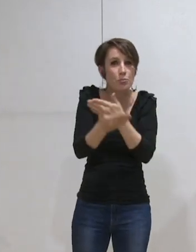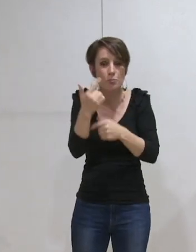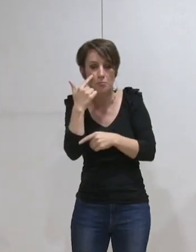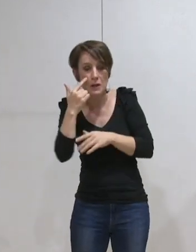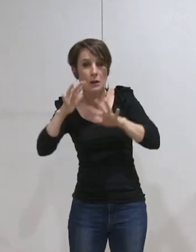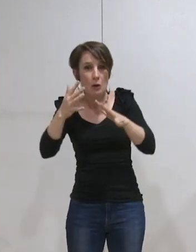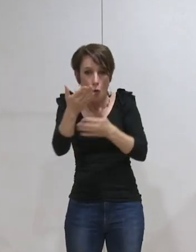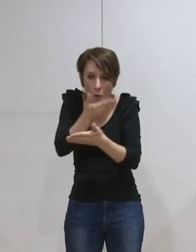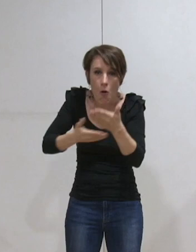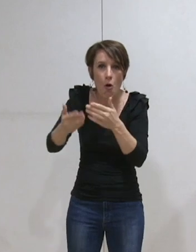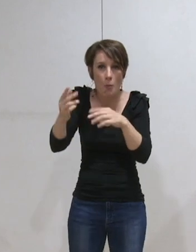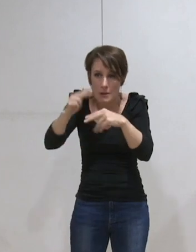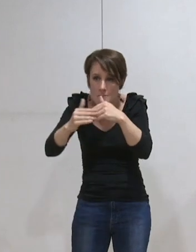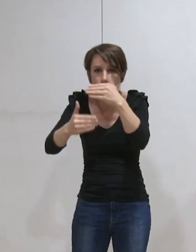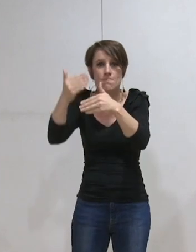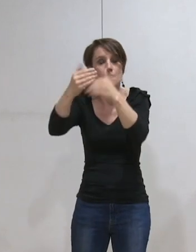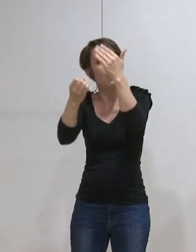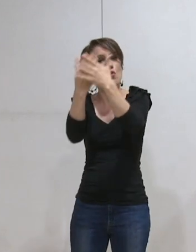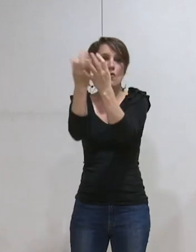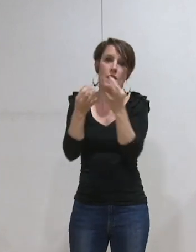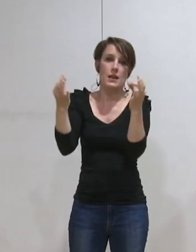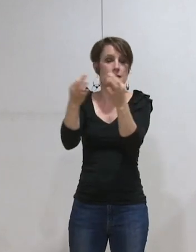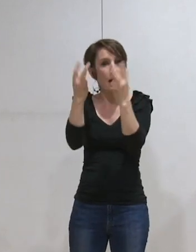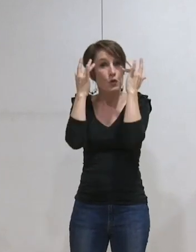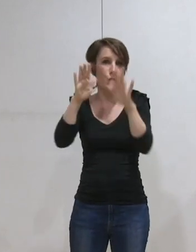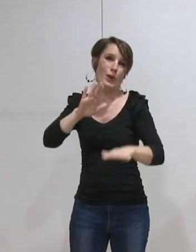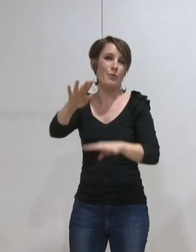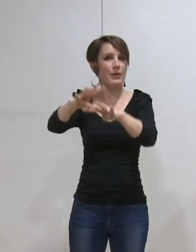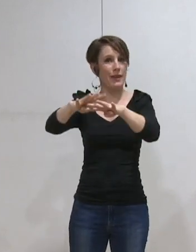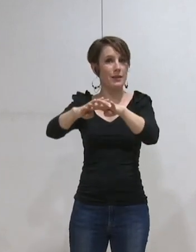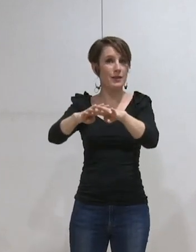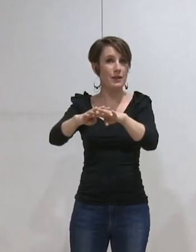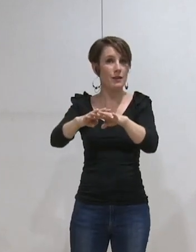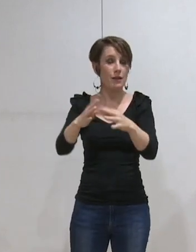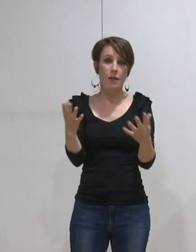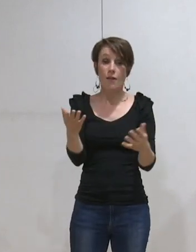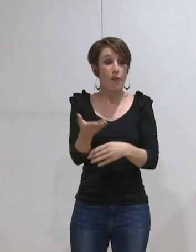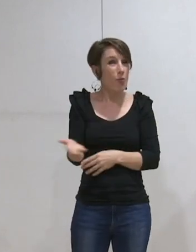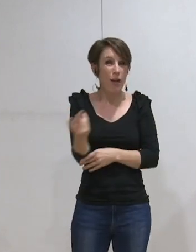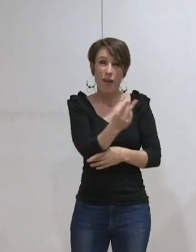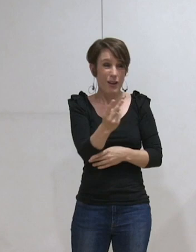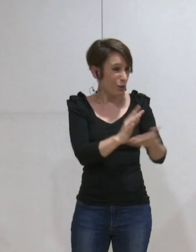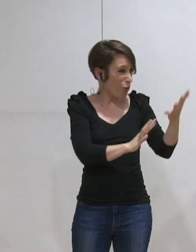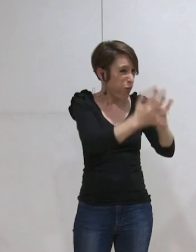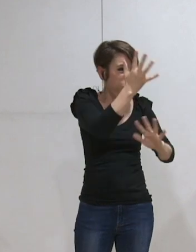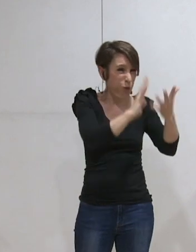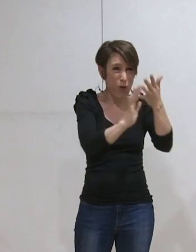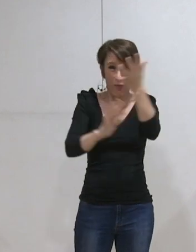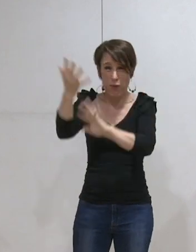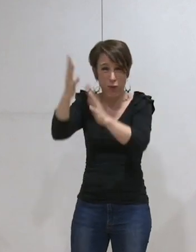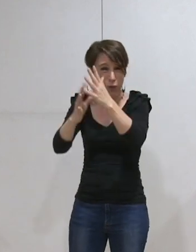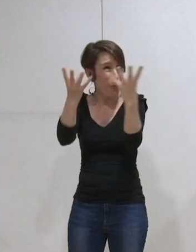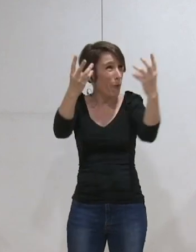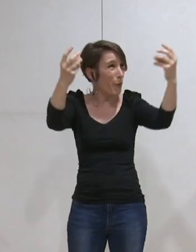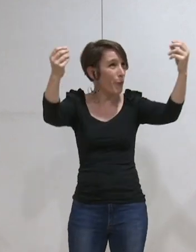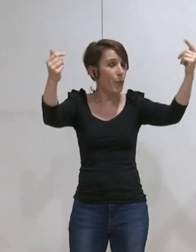quartier et pour pour la ville voir ces équipements publics partir en fumé et révoltant d'autant plus lorsque c'est criminels